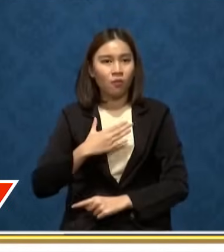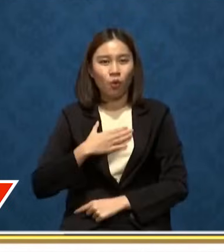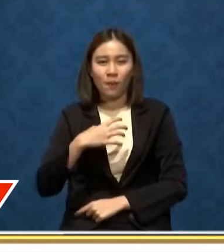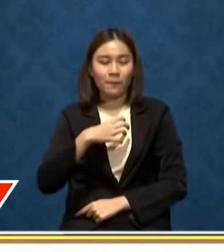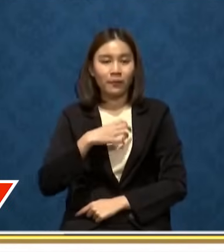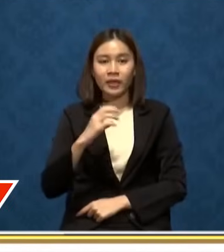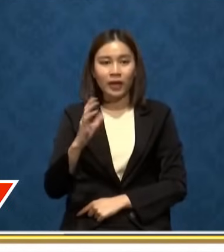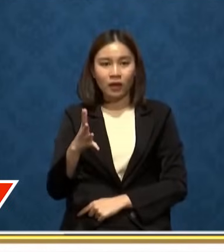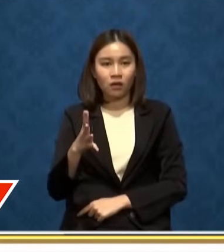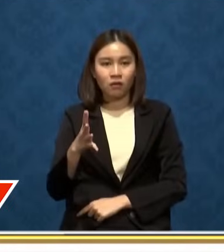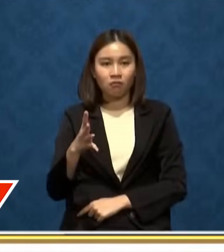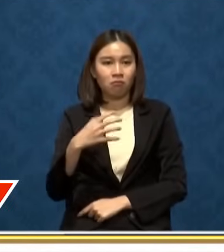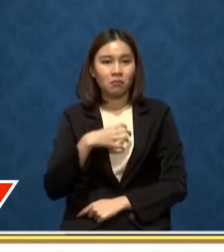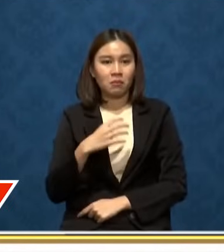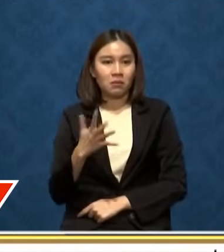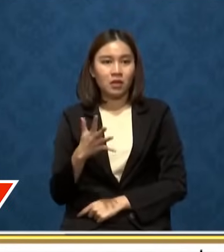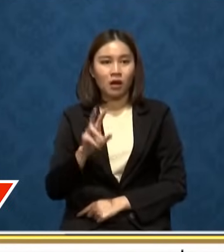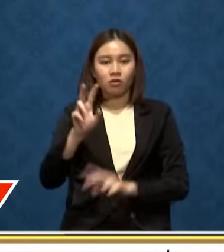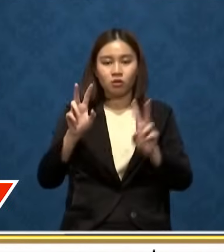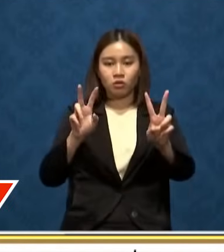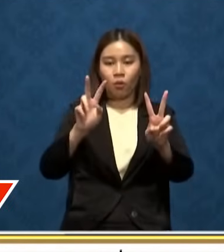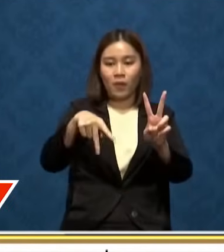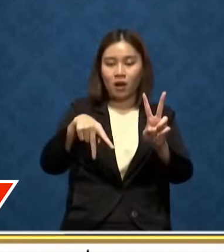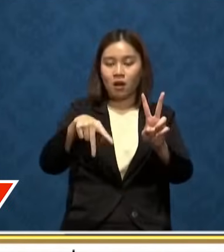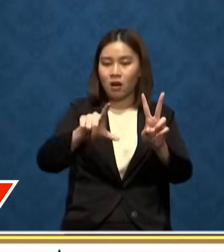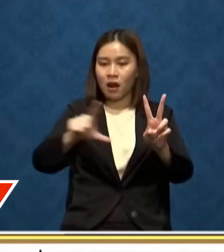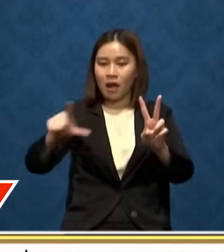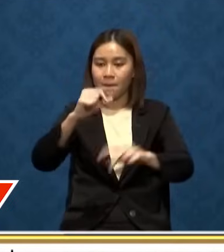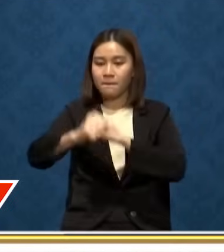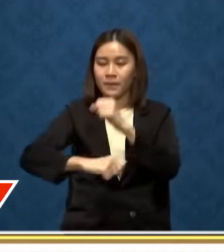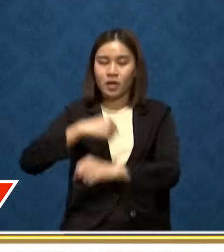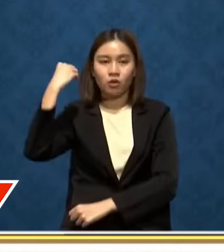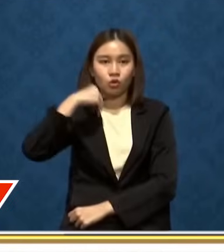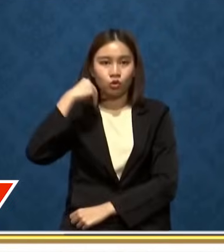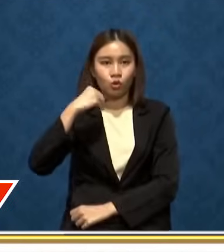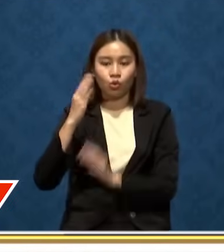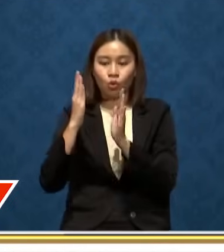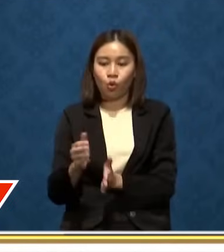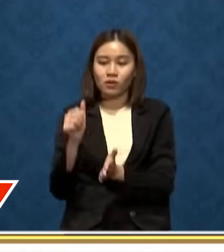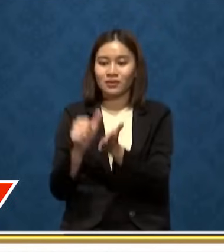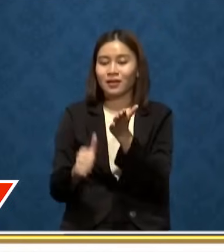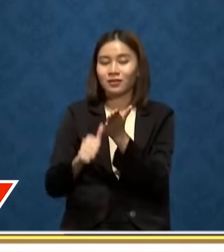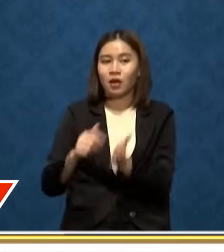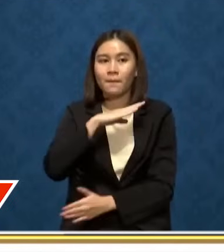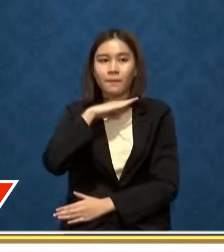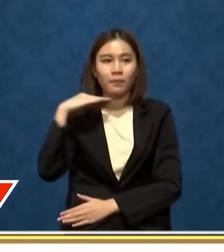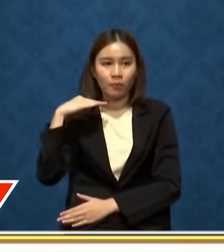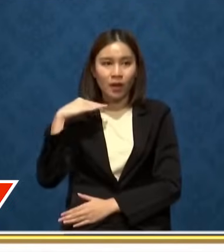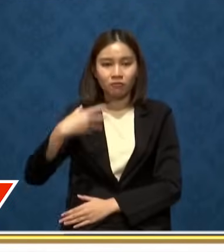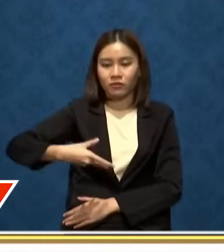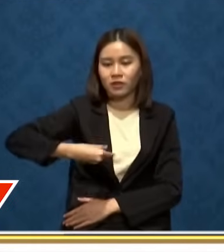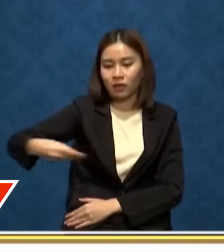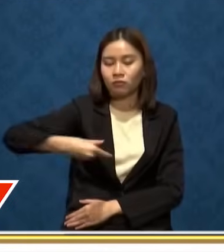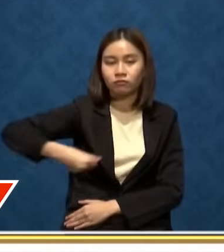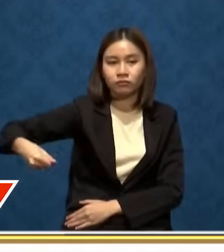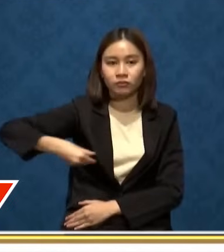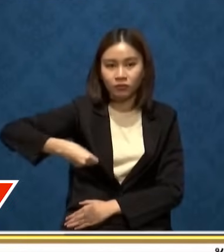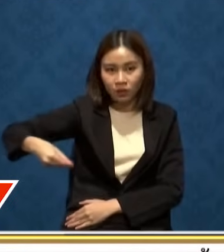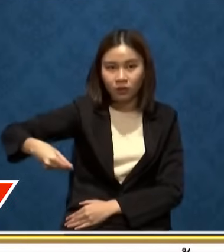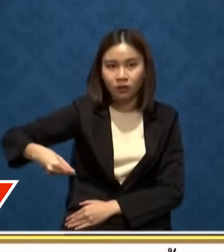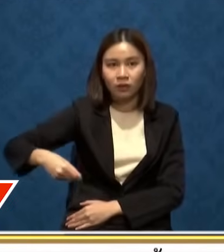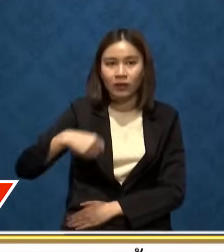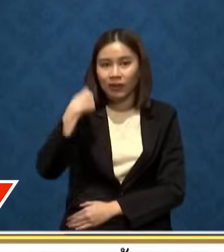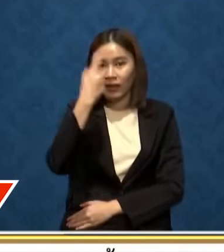ากนะครับไม่อยากให้ไอ้ 2,000 ล้านต่อปีเนี่ยคนที่เสียภาษีบาปเขาจะมาทวงคืนคน